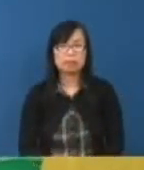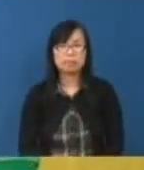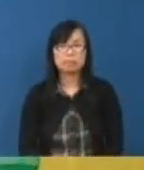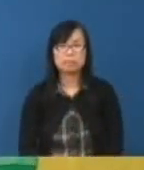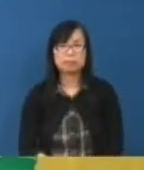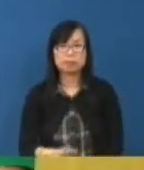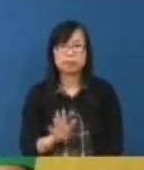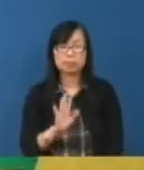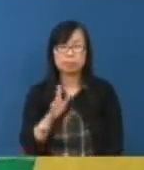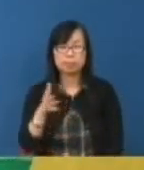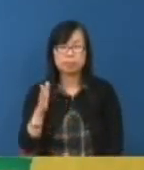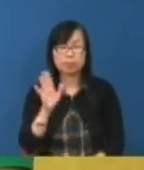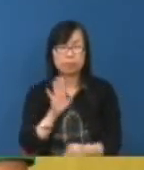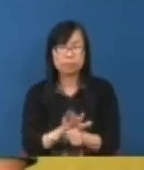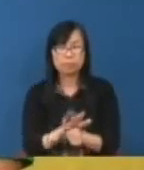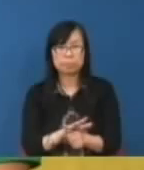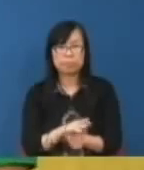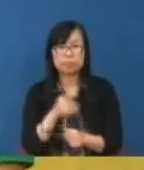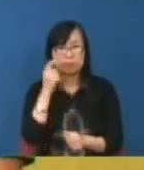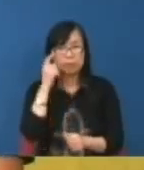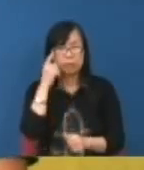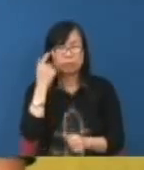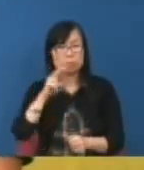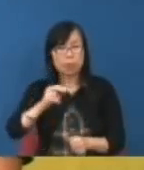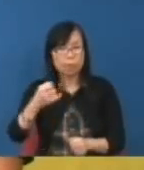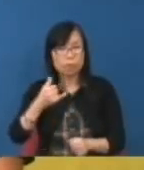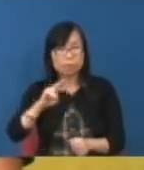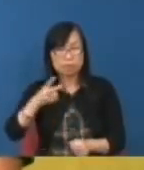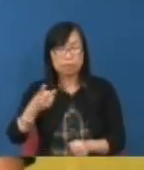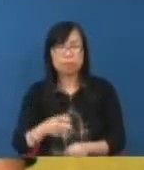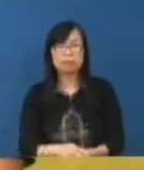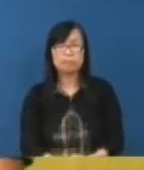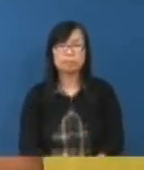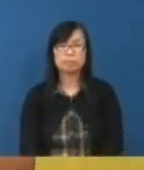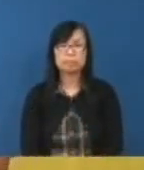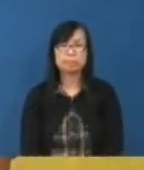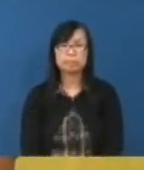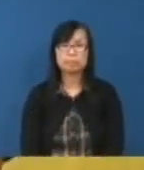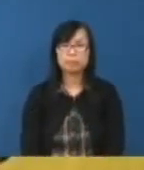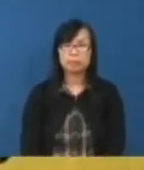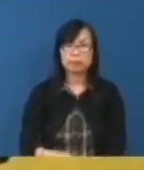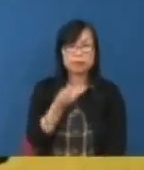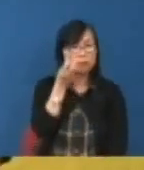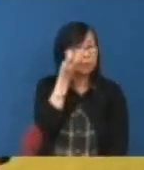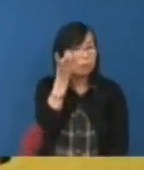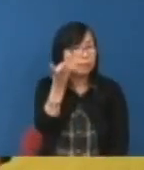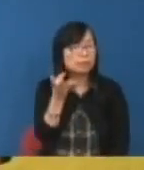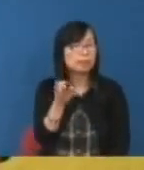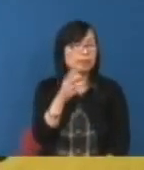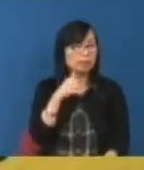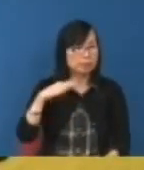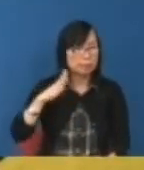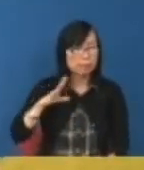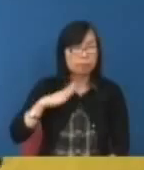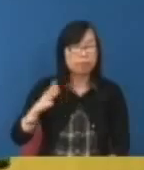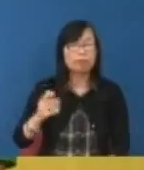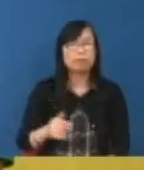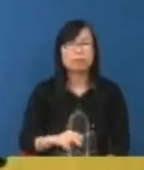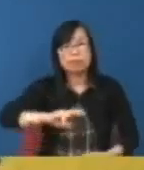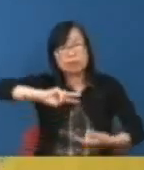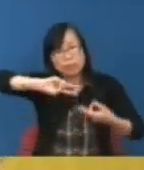是不會再有一個趨勢去到改善，或者是將它即將這種歧視的情況是將它